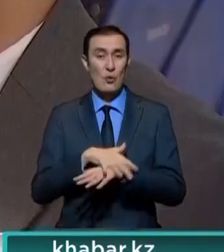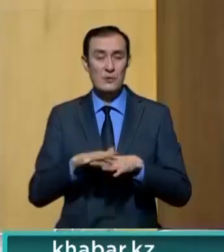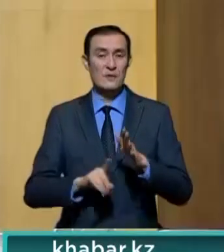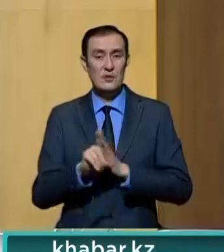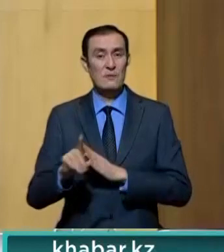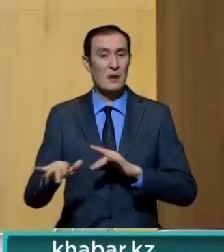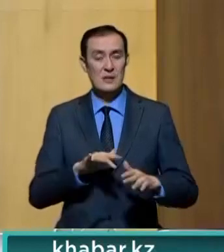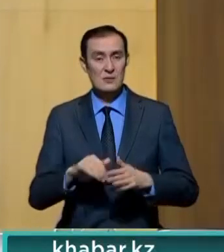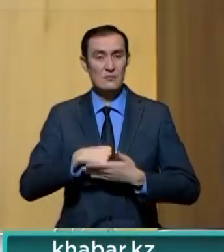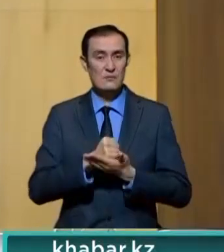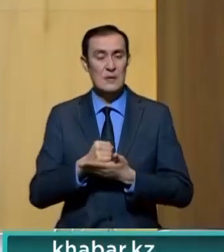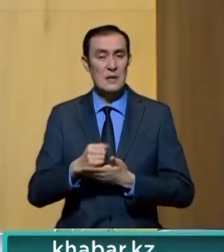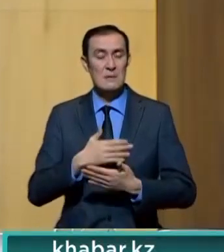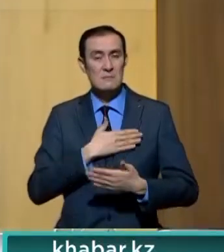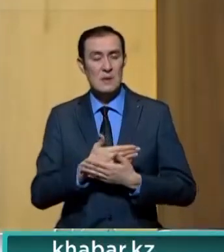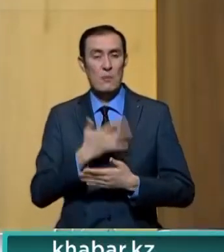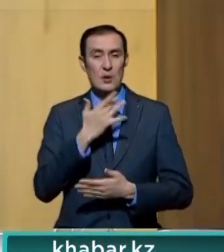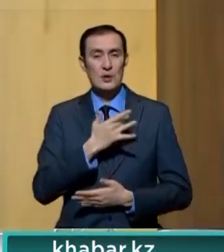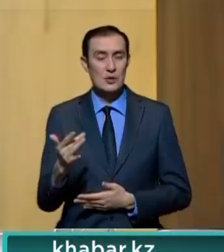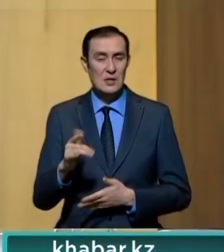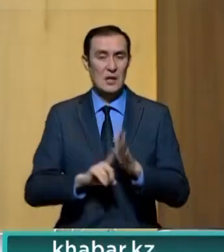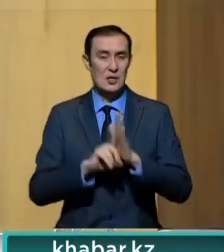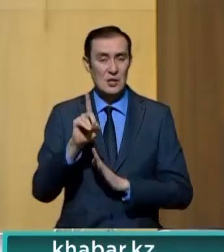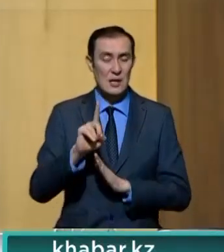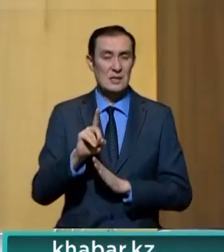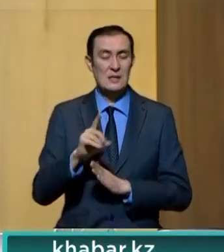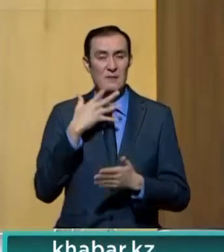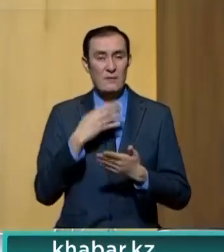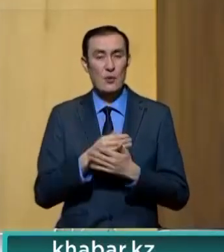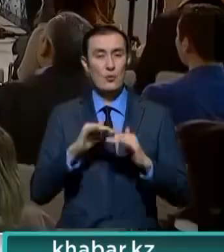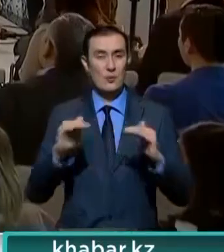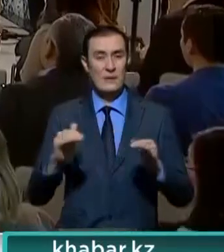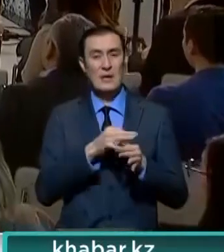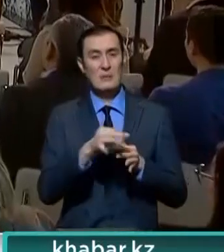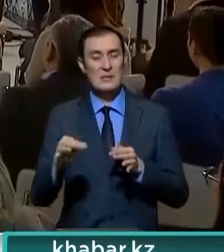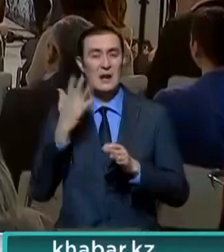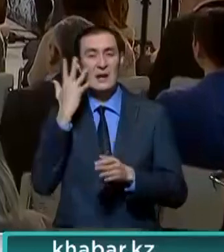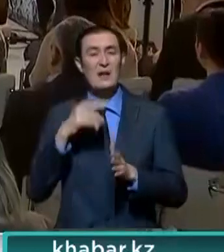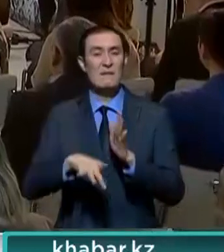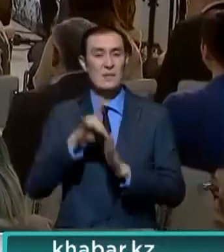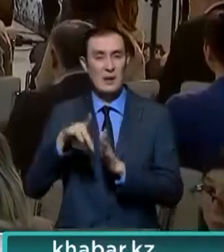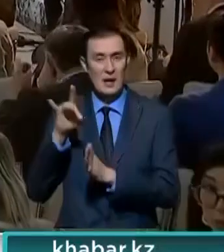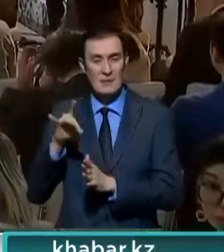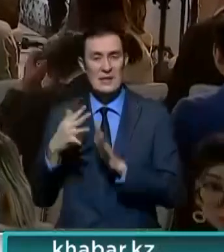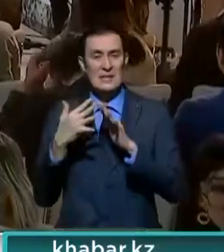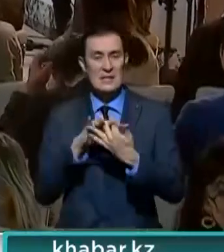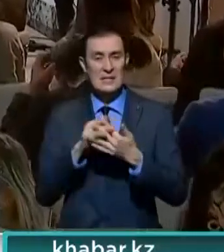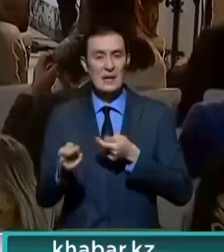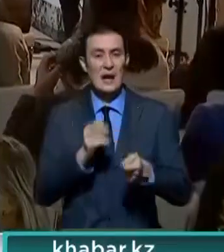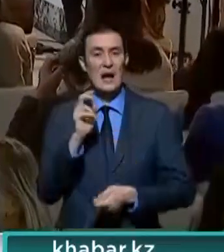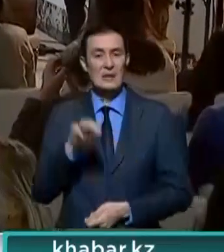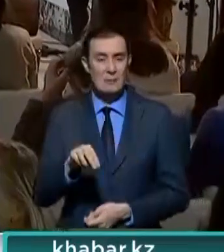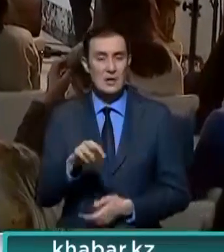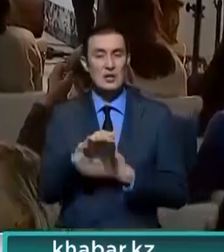включилось в процесс принятия решений политических, начиная от своего местного уровня, когда мы выбираем сельских акимов.